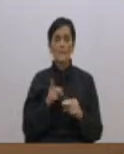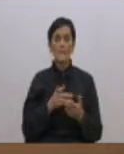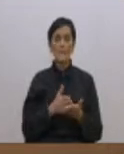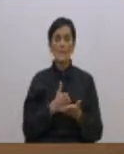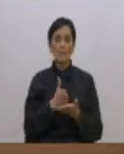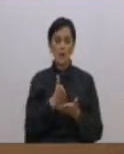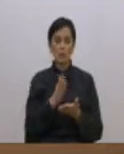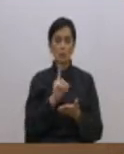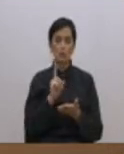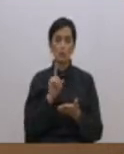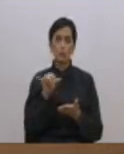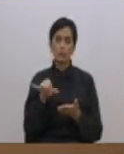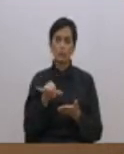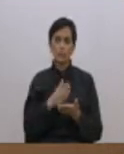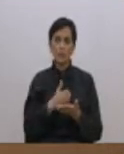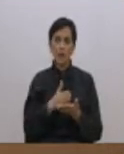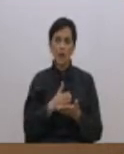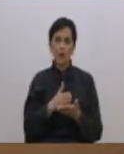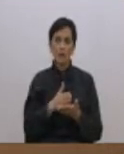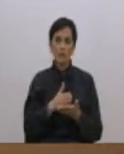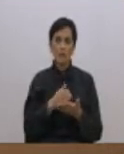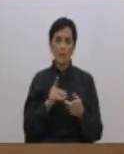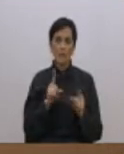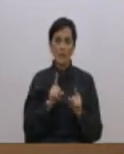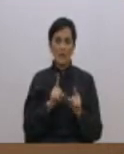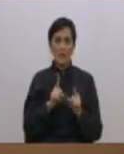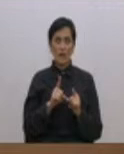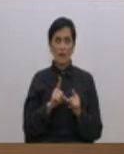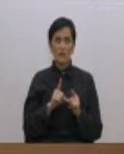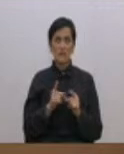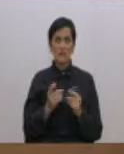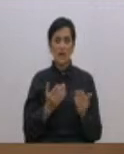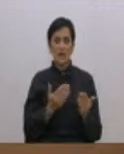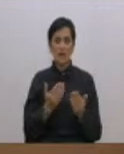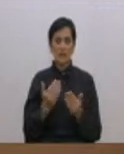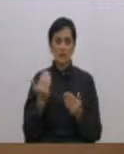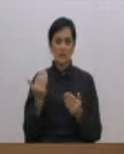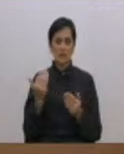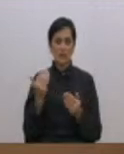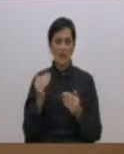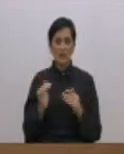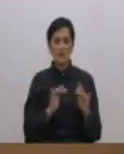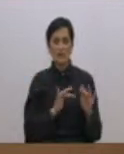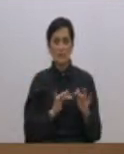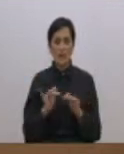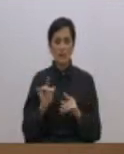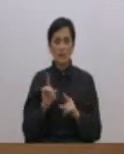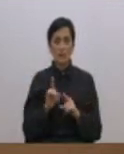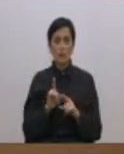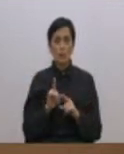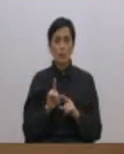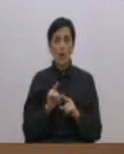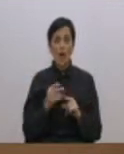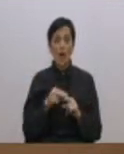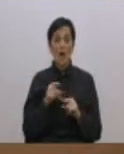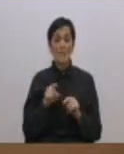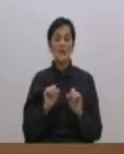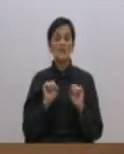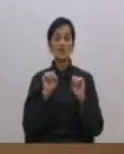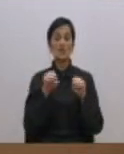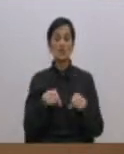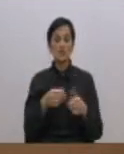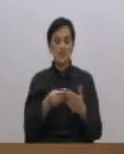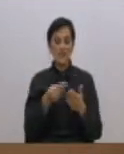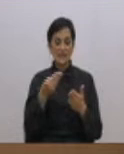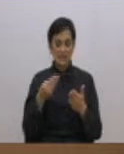რაიმე თქვა ისეთი თქვენი ქმედებები, რომელიც თქვა ამ შესაძლო